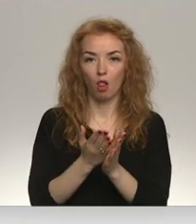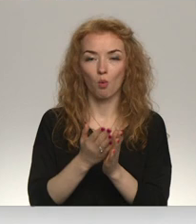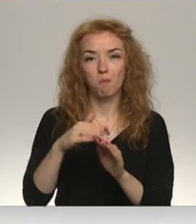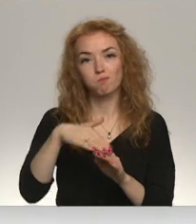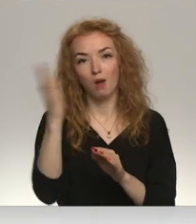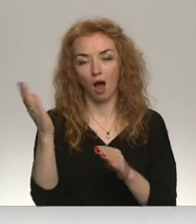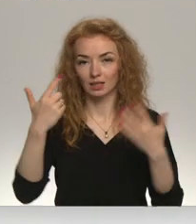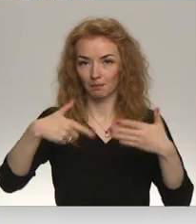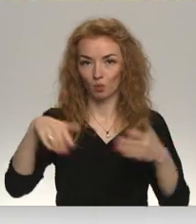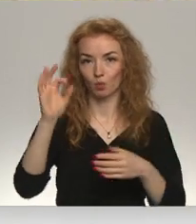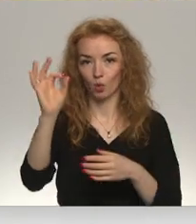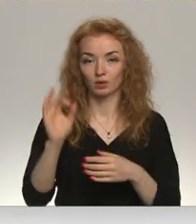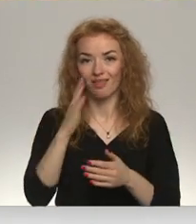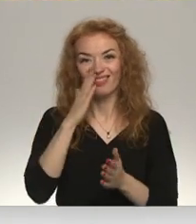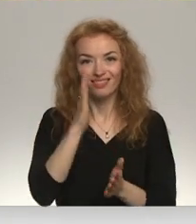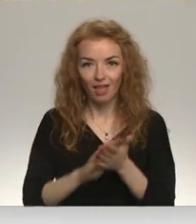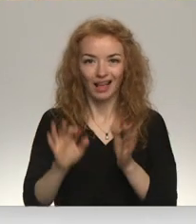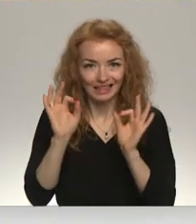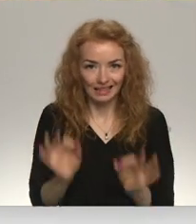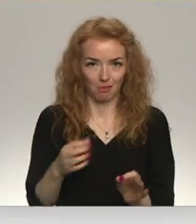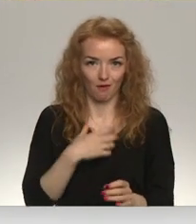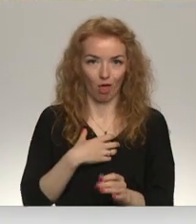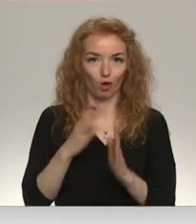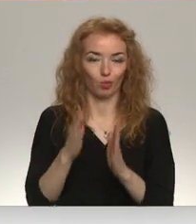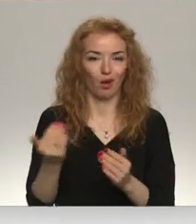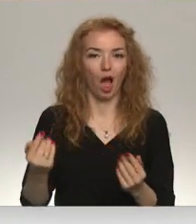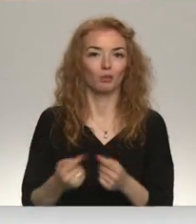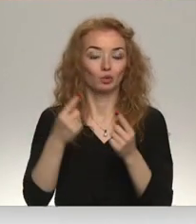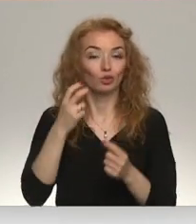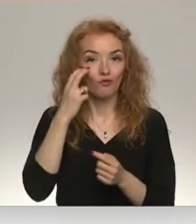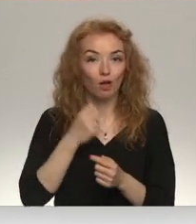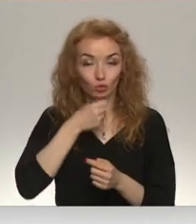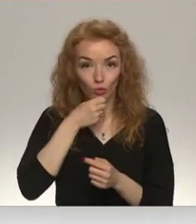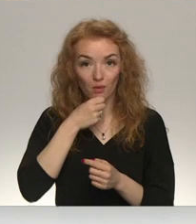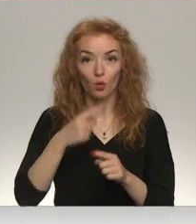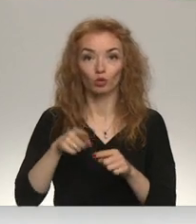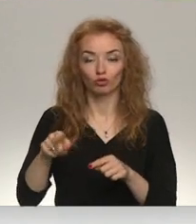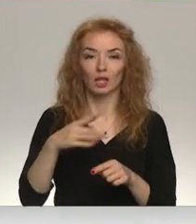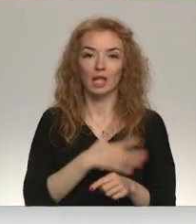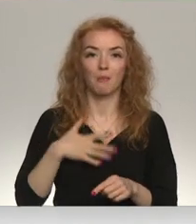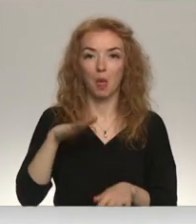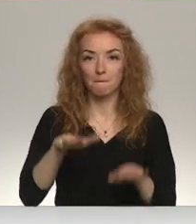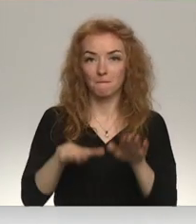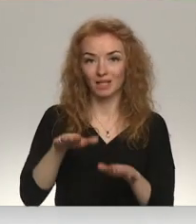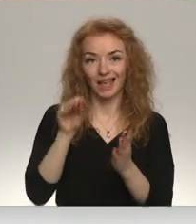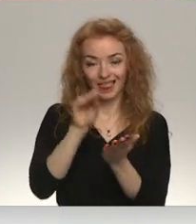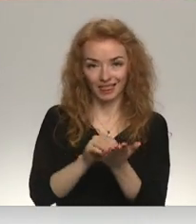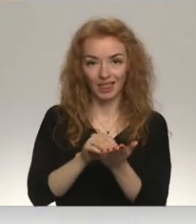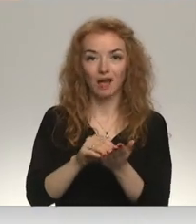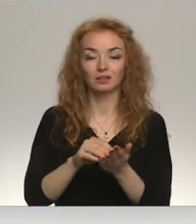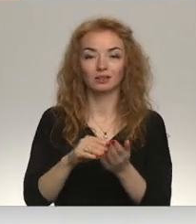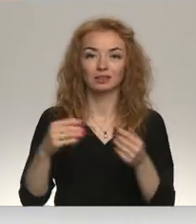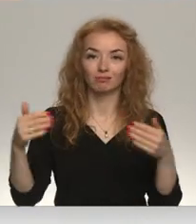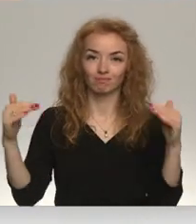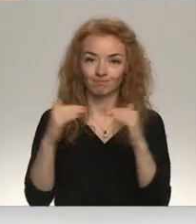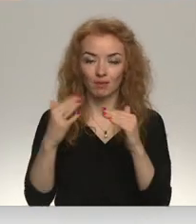par 70% nekā viņiem vajadzētu būt šajā vecumā. Un arī šie ķermeņa masas indeks skaitļi attiecībā pret vecumu